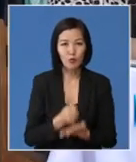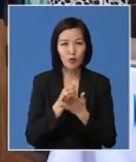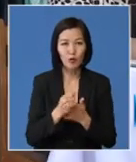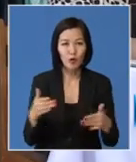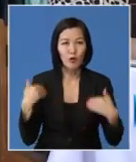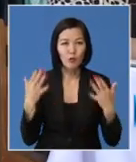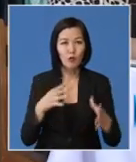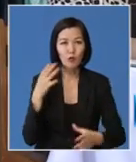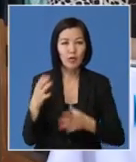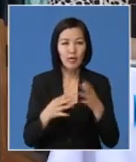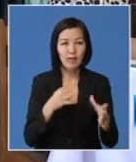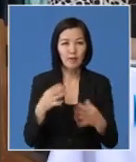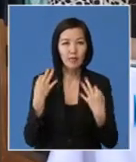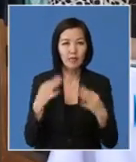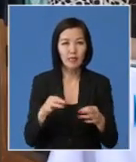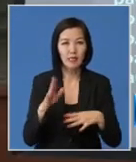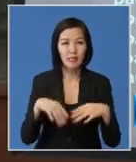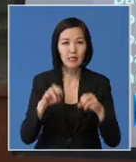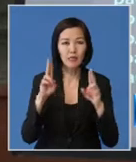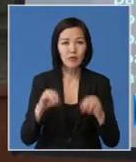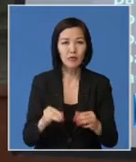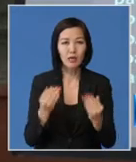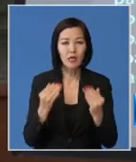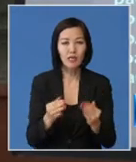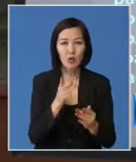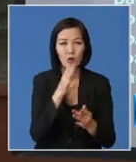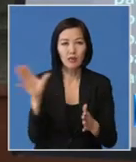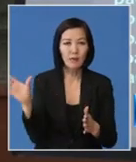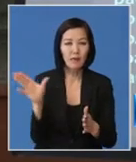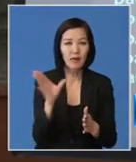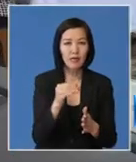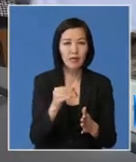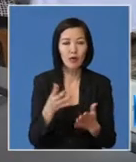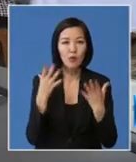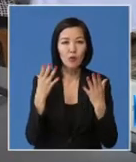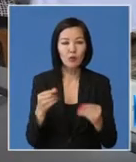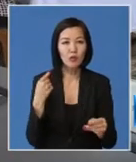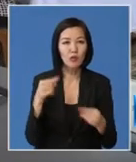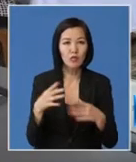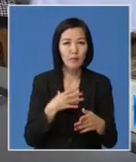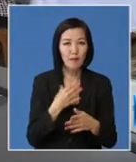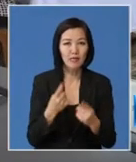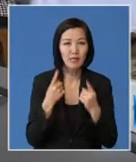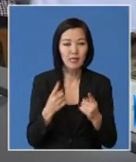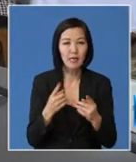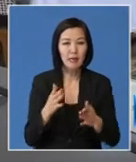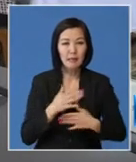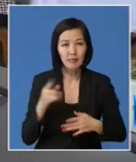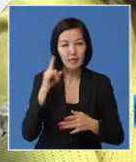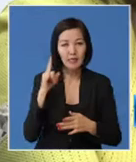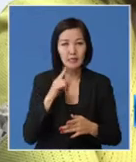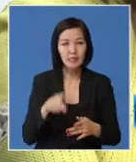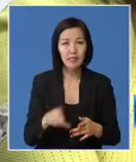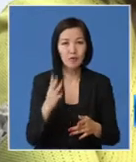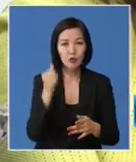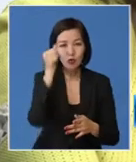Бұл ұсынысты бүкіл әлемдік ерікті кәсіподақ мақұлдап, қазіргі уақытта барлық елде осы күн айрықша маңызға ие. Ал біздің елде 2003